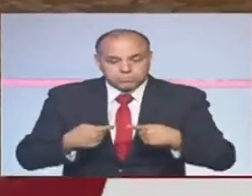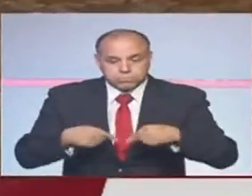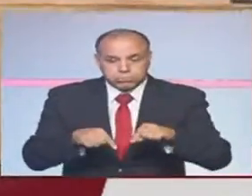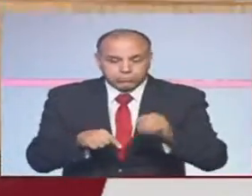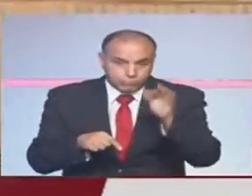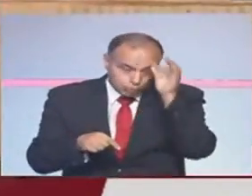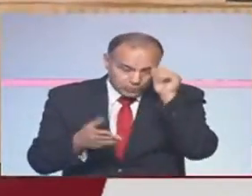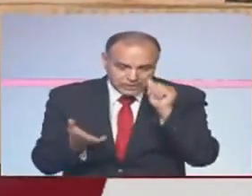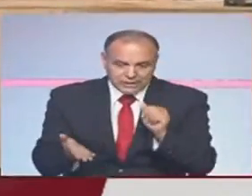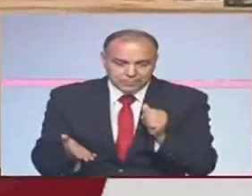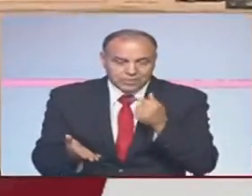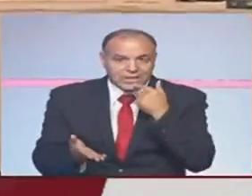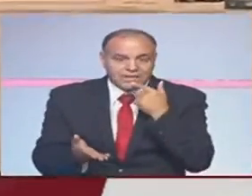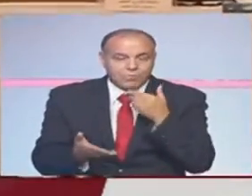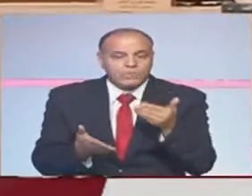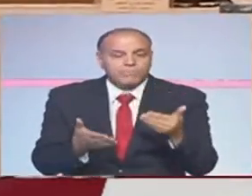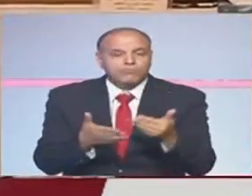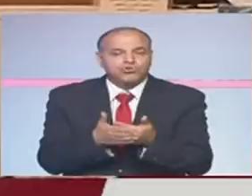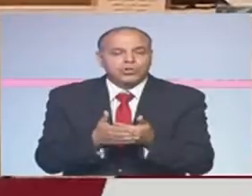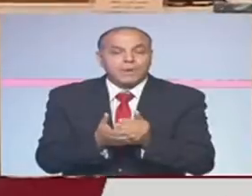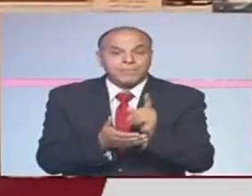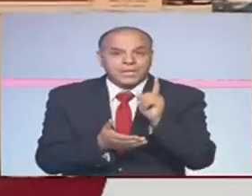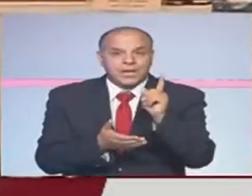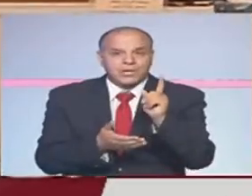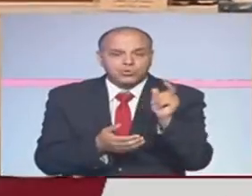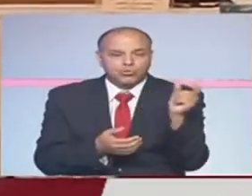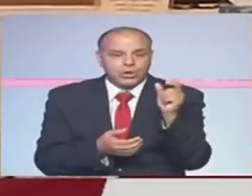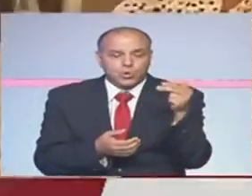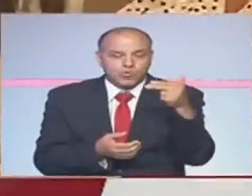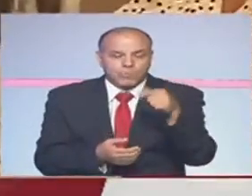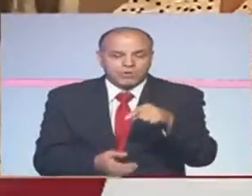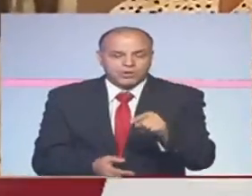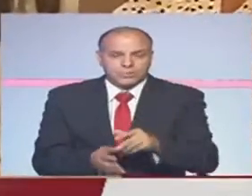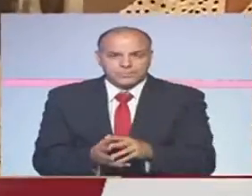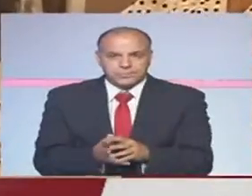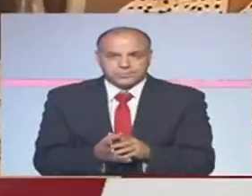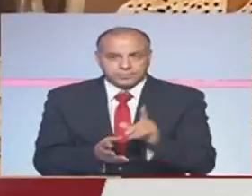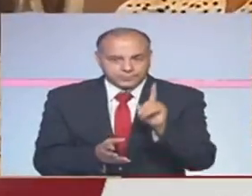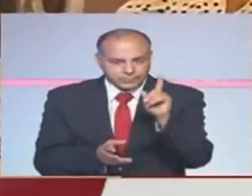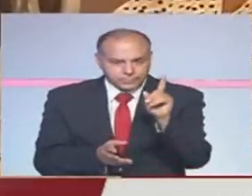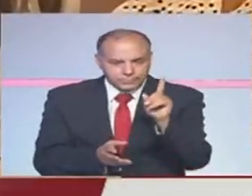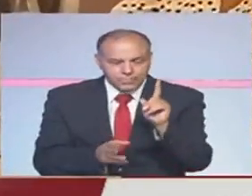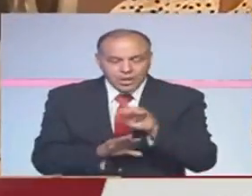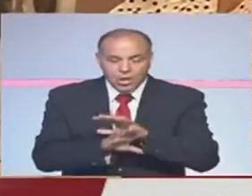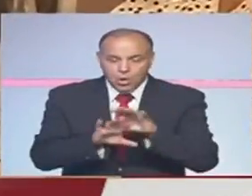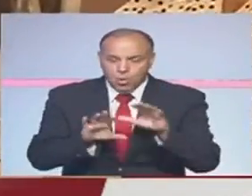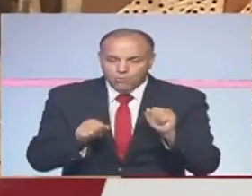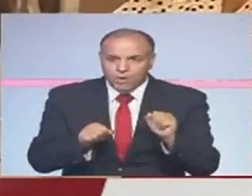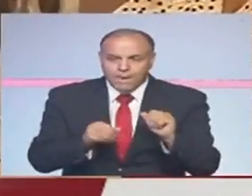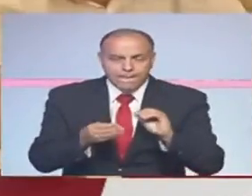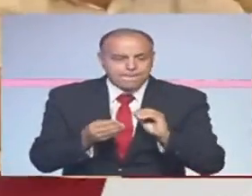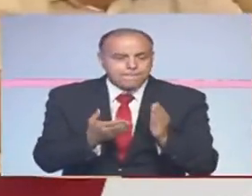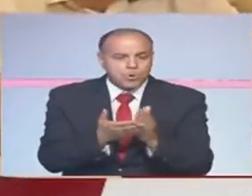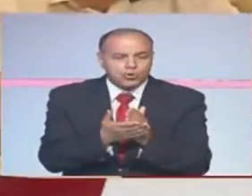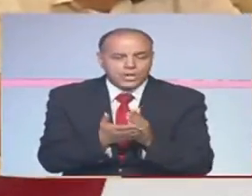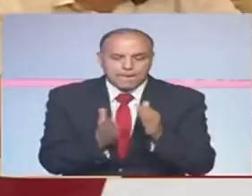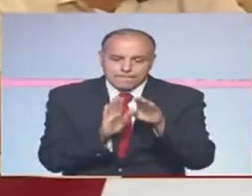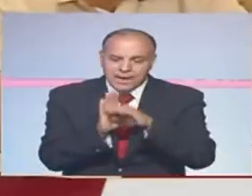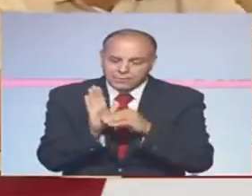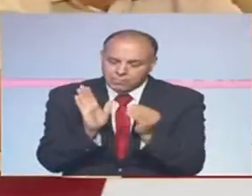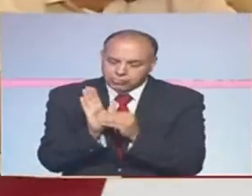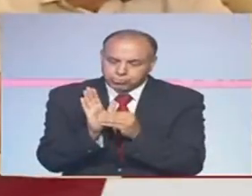ببلادنا في جزيره جربه شهر نوفمبر القادم لانهاء كل المشاريع المبرمجه